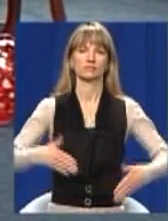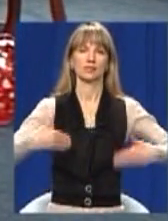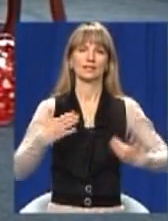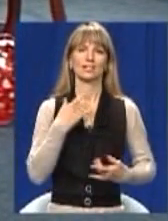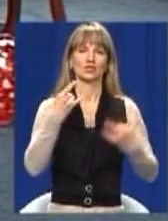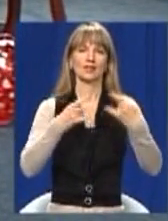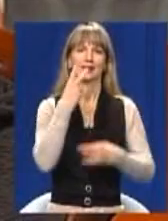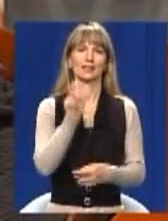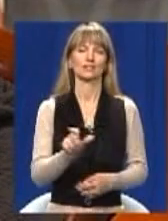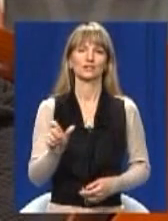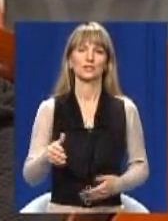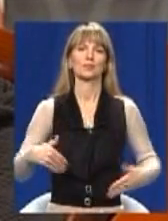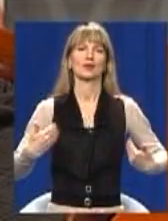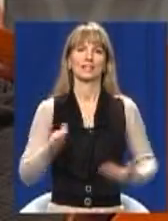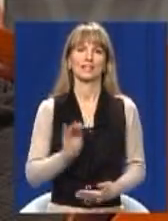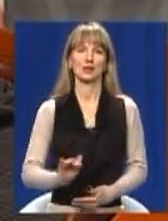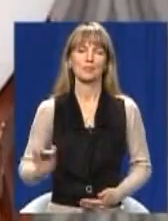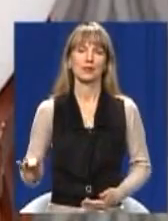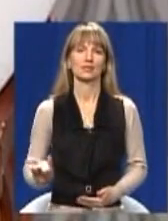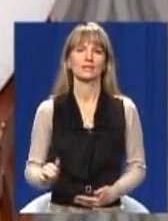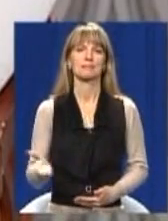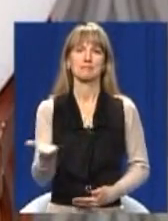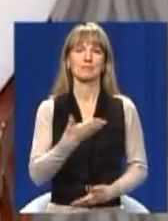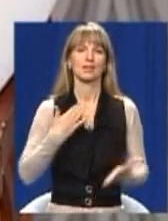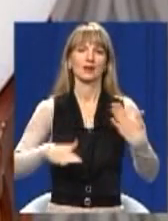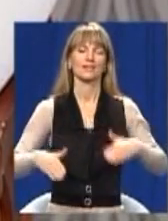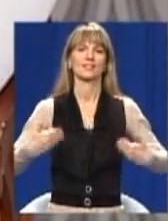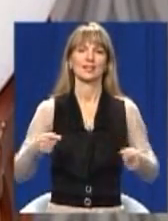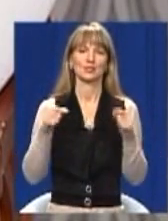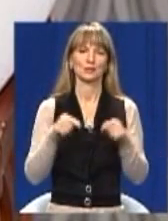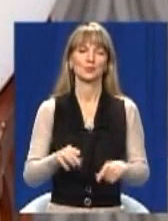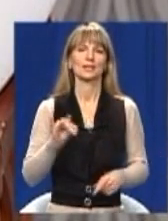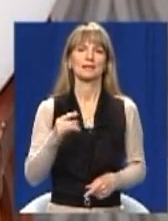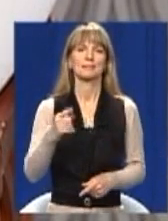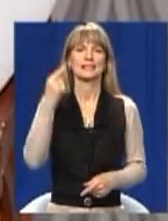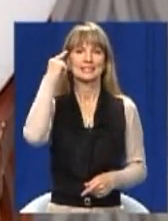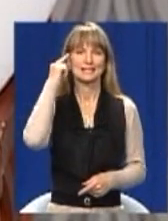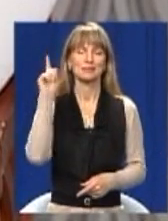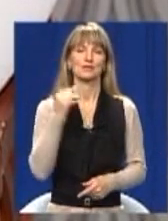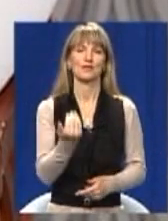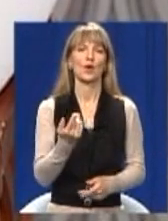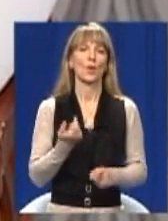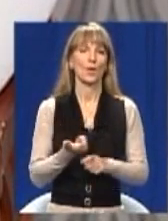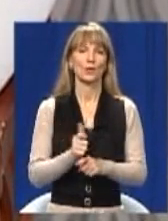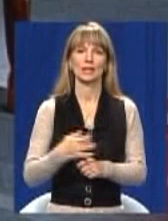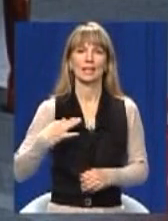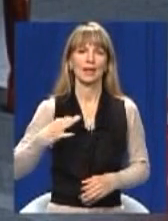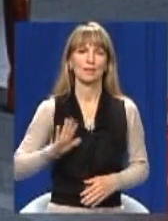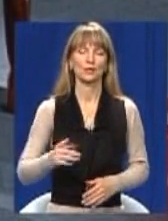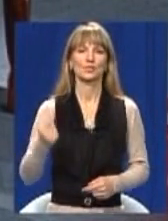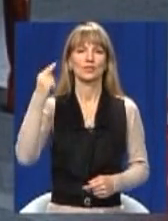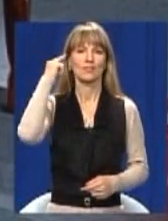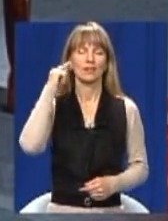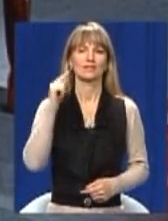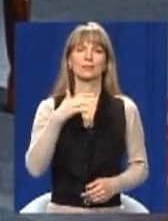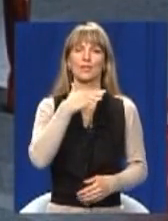Привіт, наші телеглядачі! Привіт, малята! Ми раді вітати вас на нашому каналі, і ми знаємо, що ви дуже небайдужі